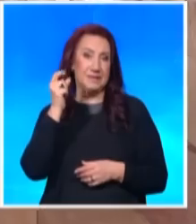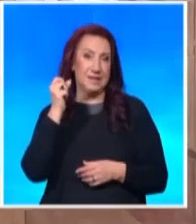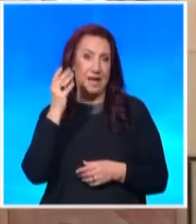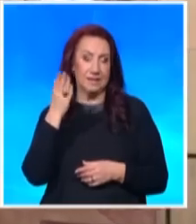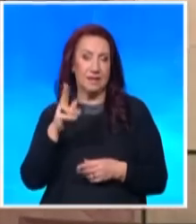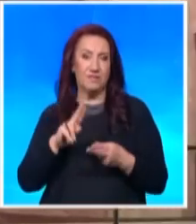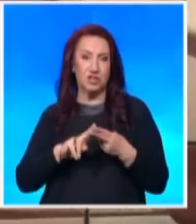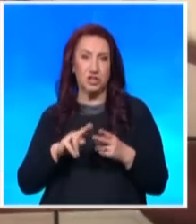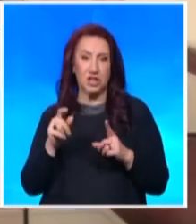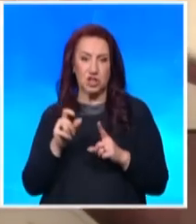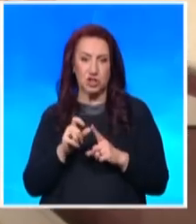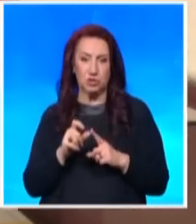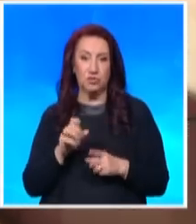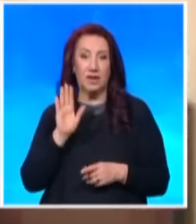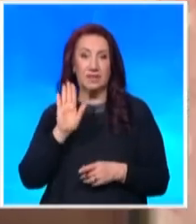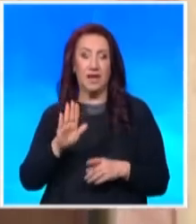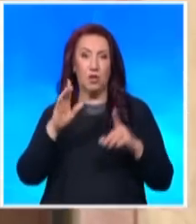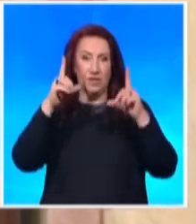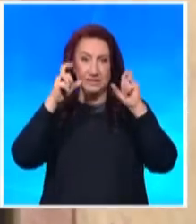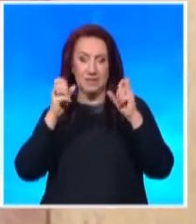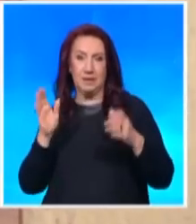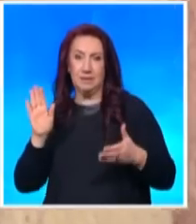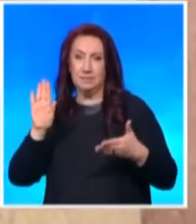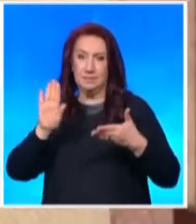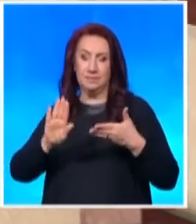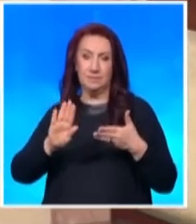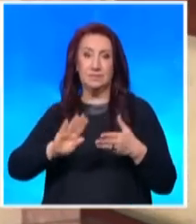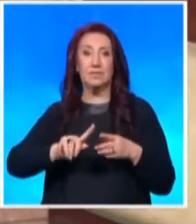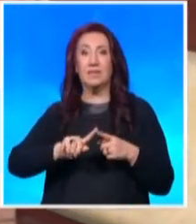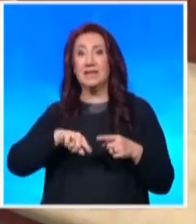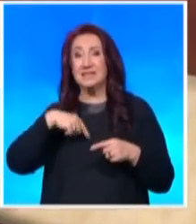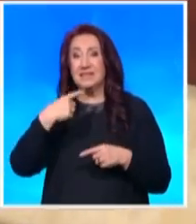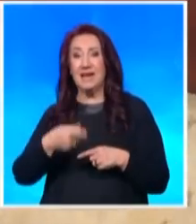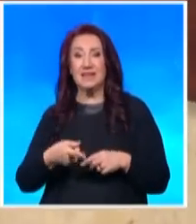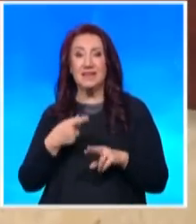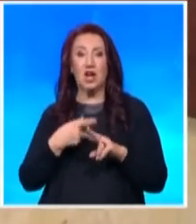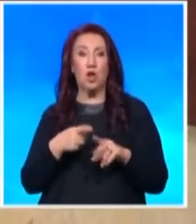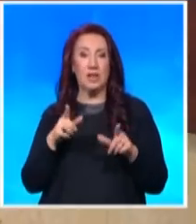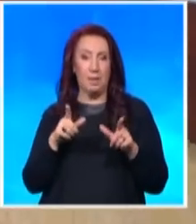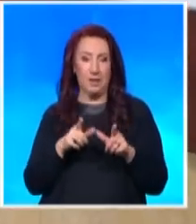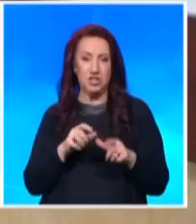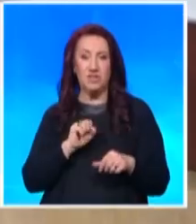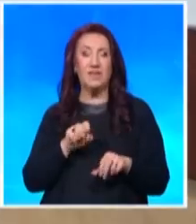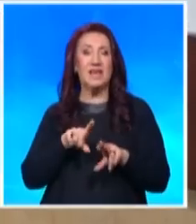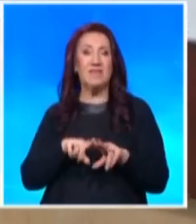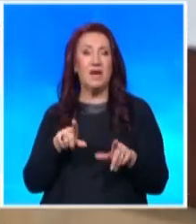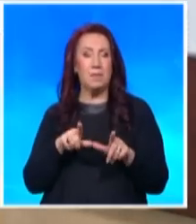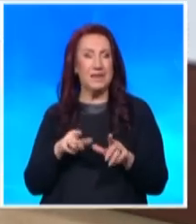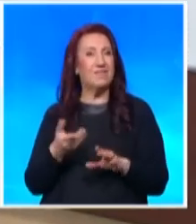Рашидов. Неговата снимка ще бъде изложена след Никола Минчев и Ива Митева, заемали поста преди